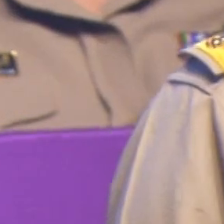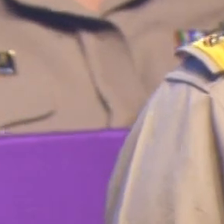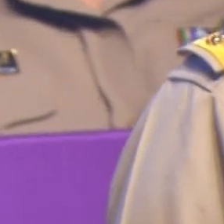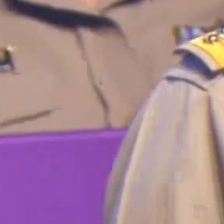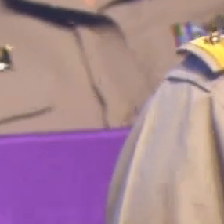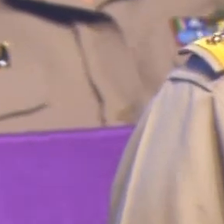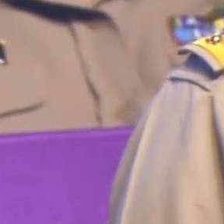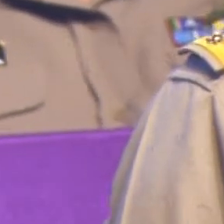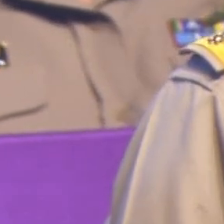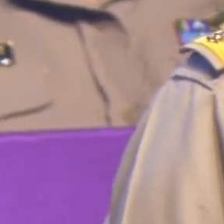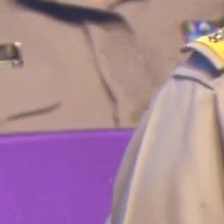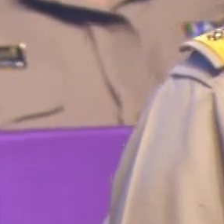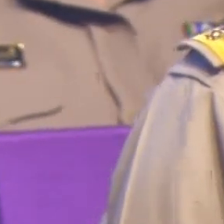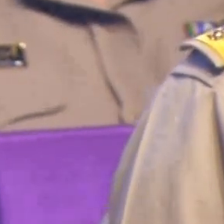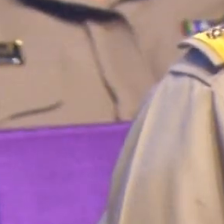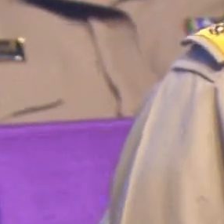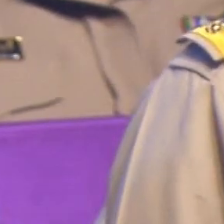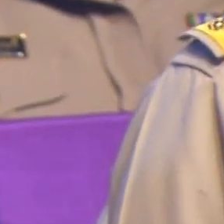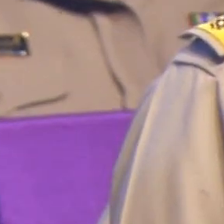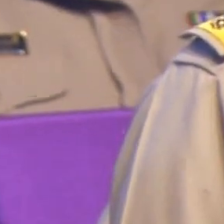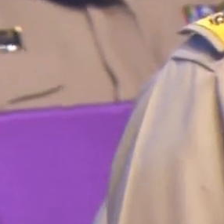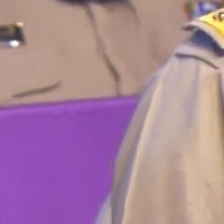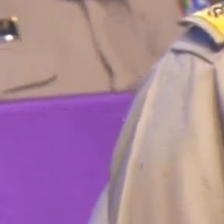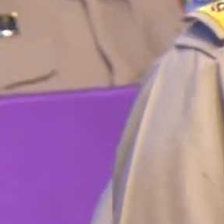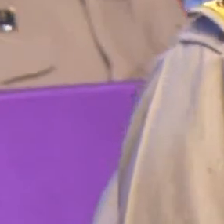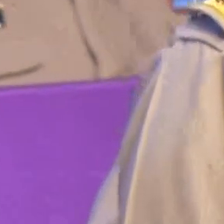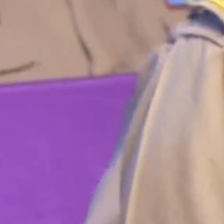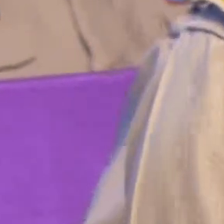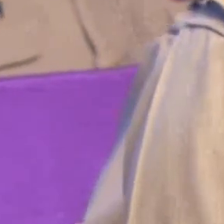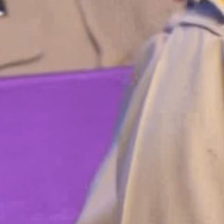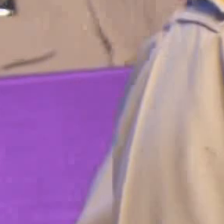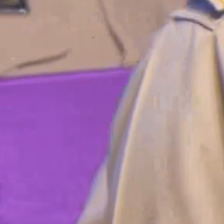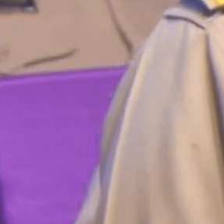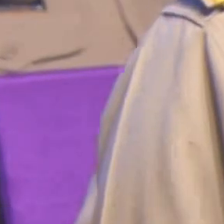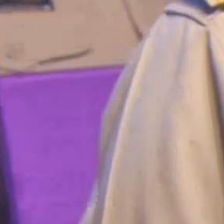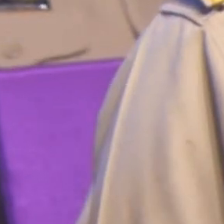ฉันรู้สึกโชคดีที่ได้เกิดมา